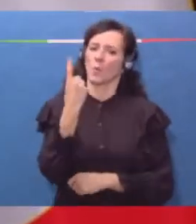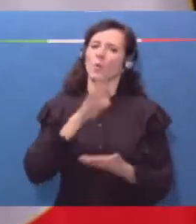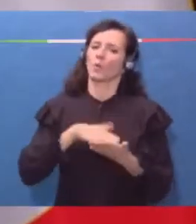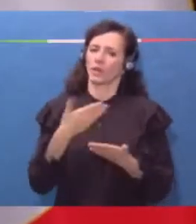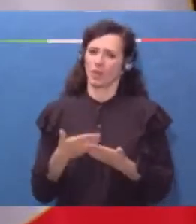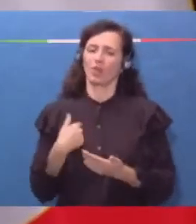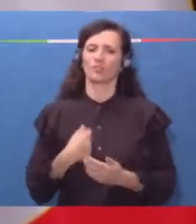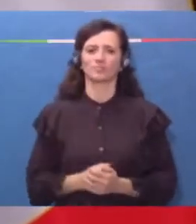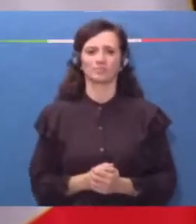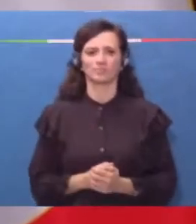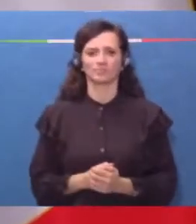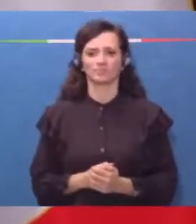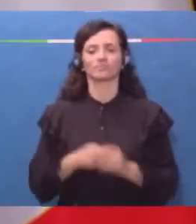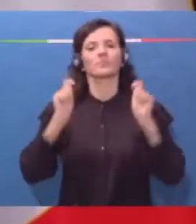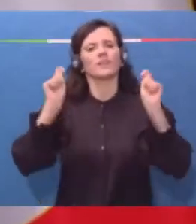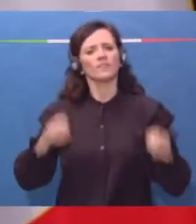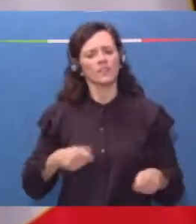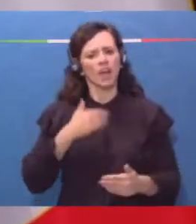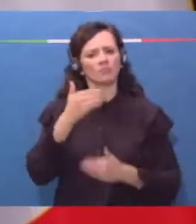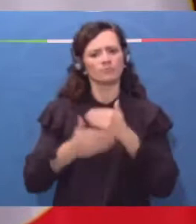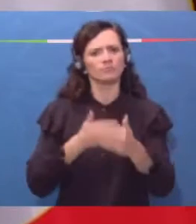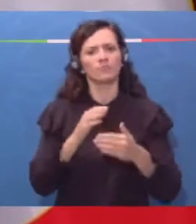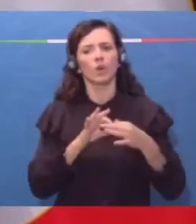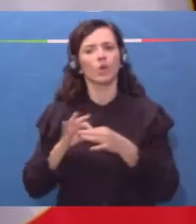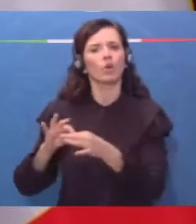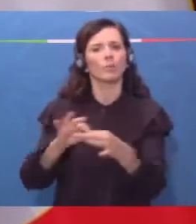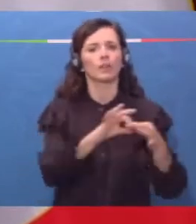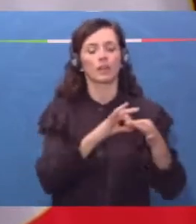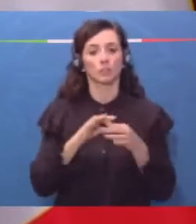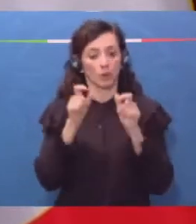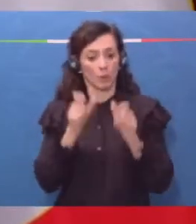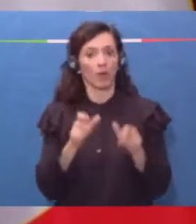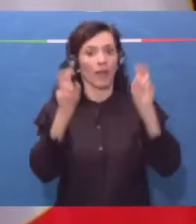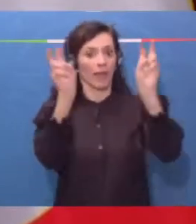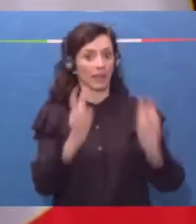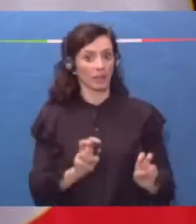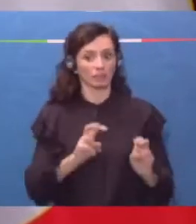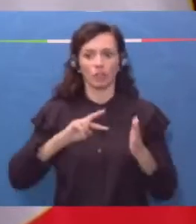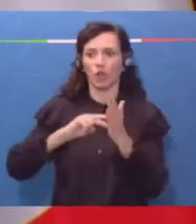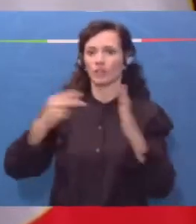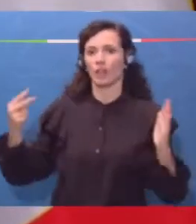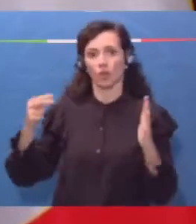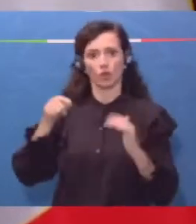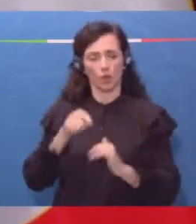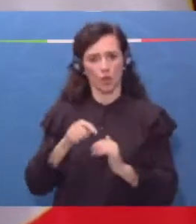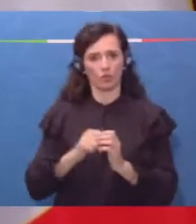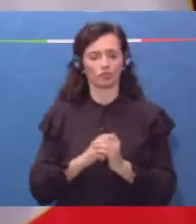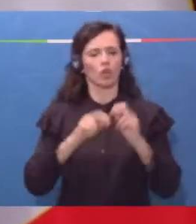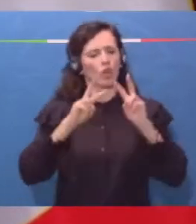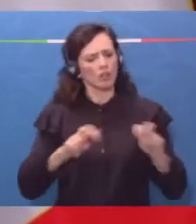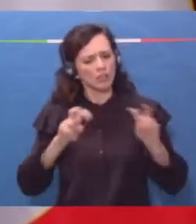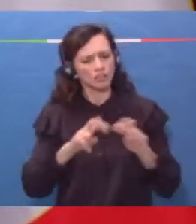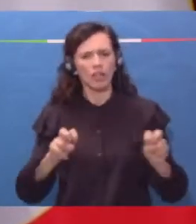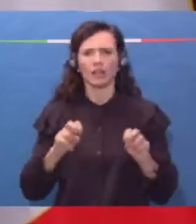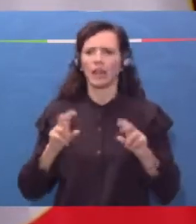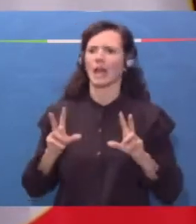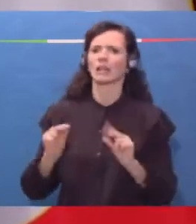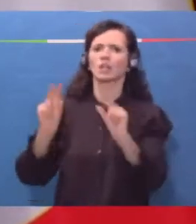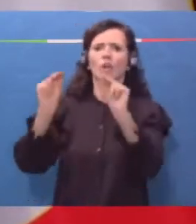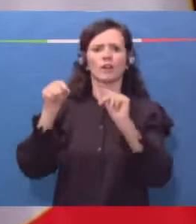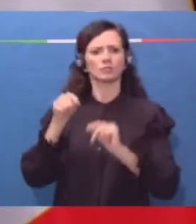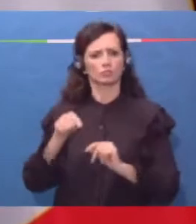Diamo il via a nuove forme di cooperazione in ambito energetico e tecnologico, nella ricerca e